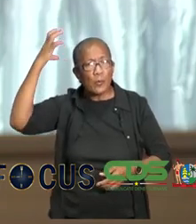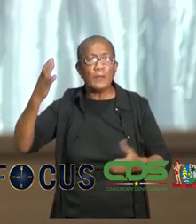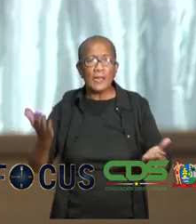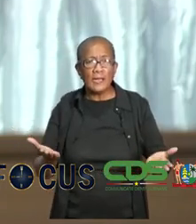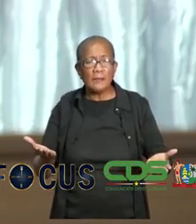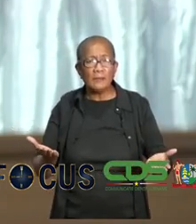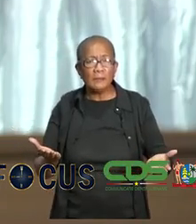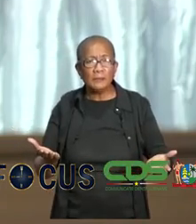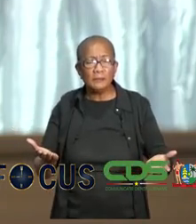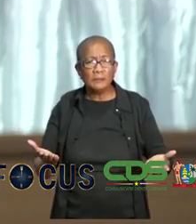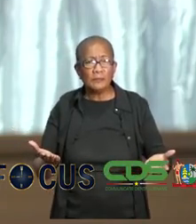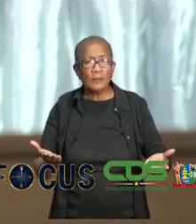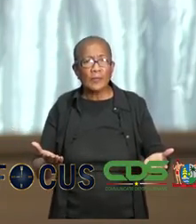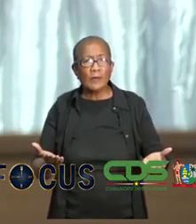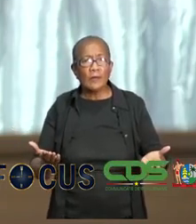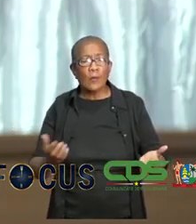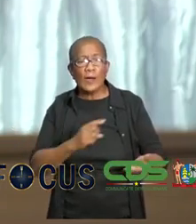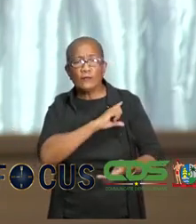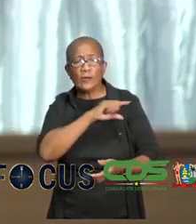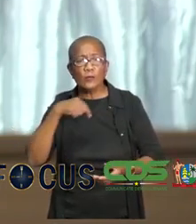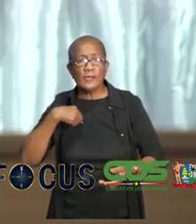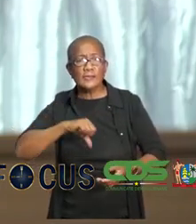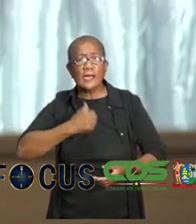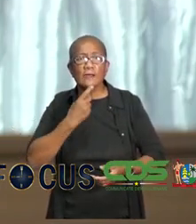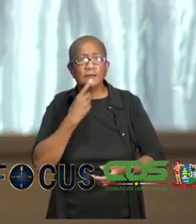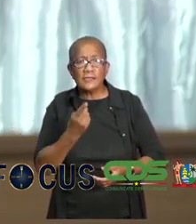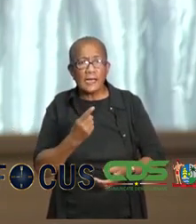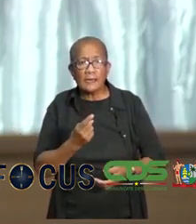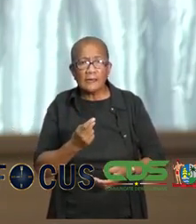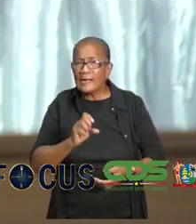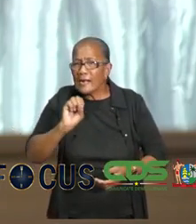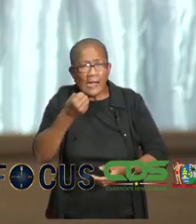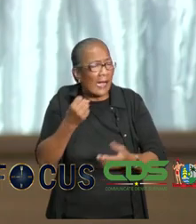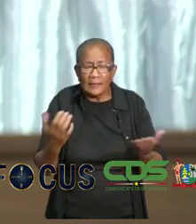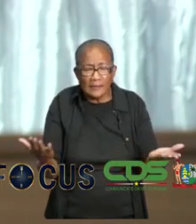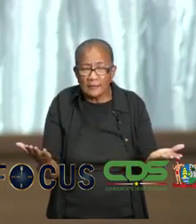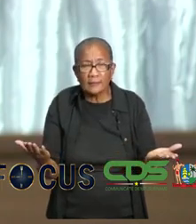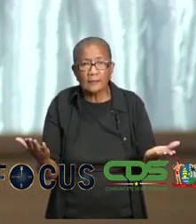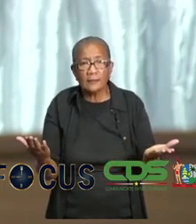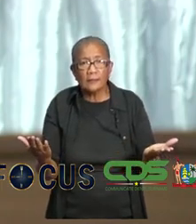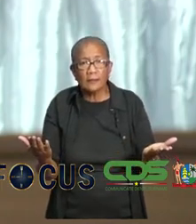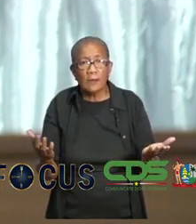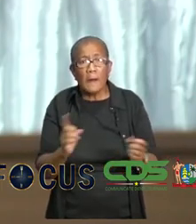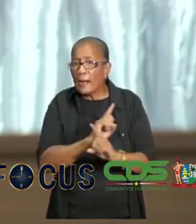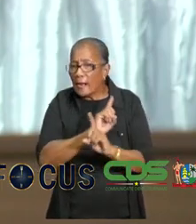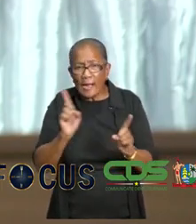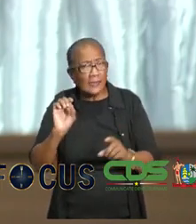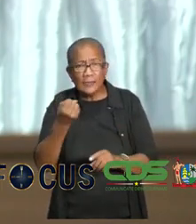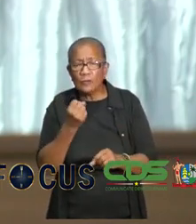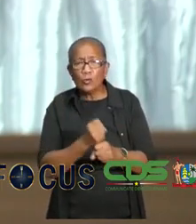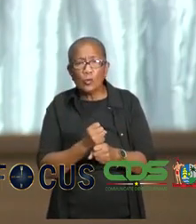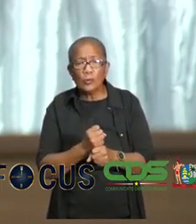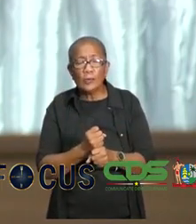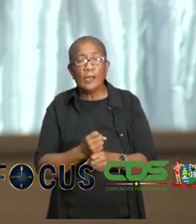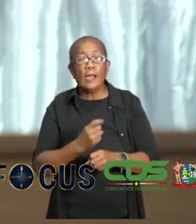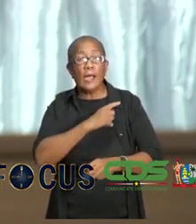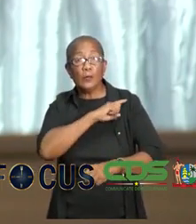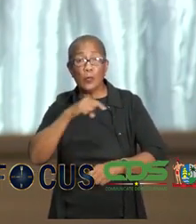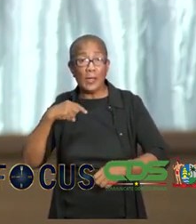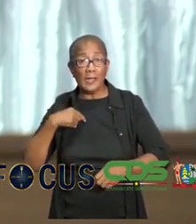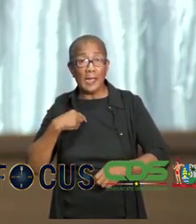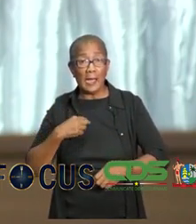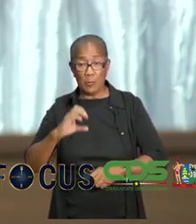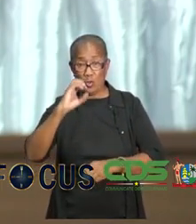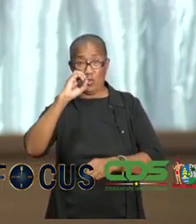dezelfde zaken bezig, waarvan we zelf zeggen dat het niet gezond is, dat je dat niet moet doen. En we hebben 0 cent